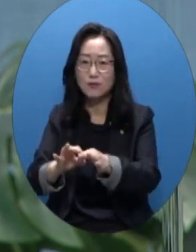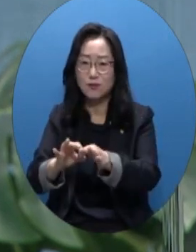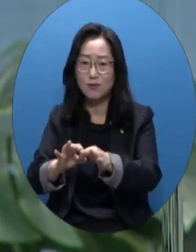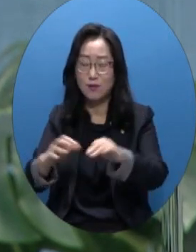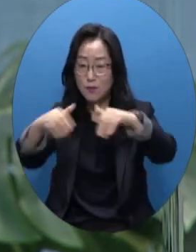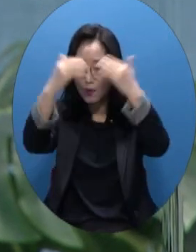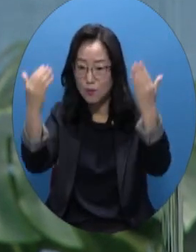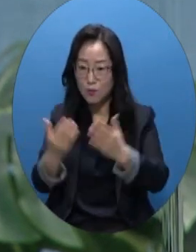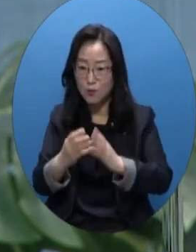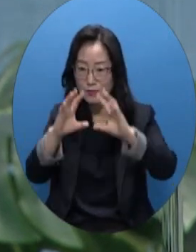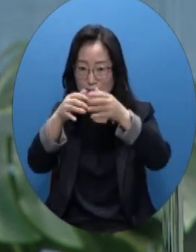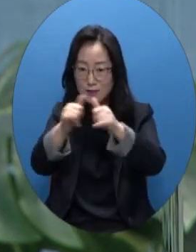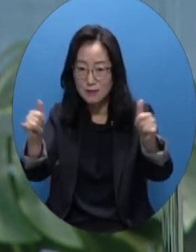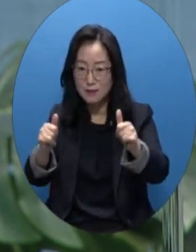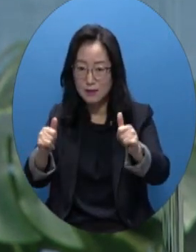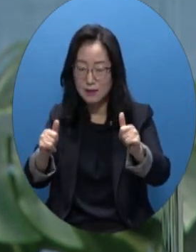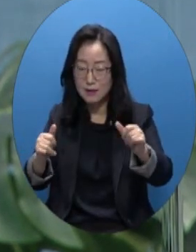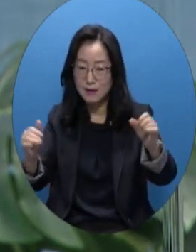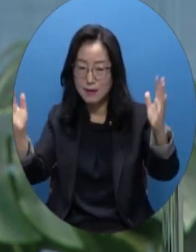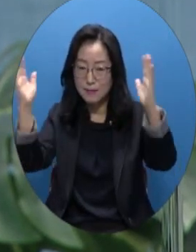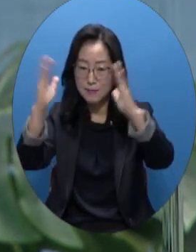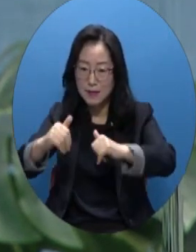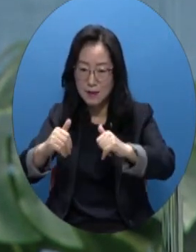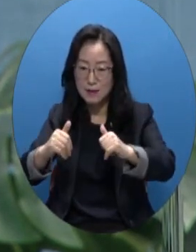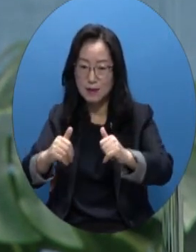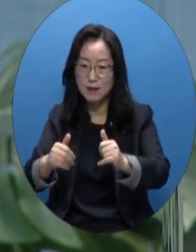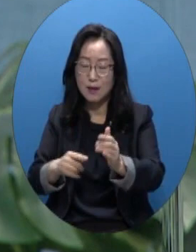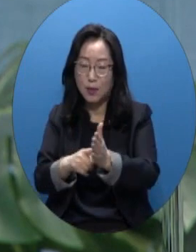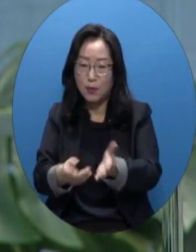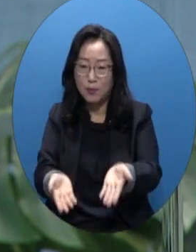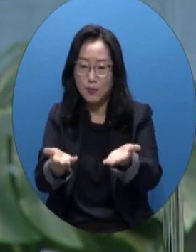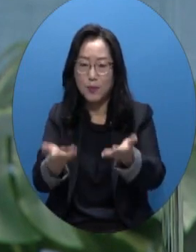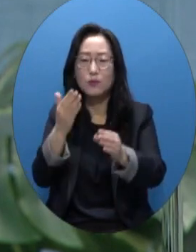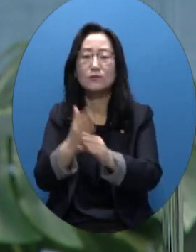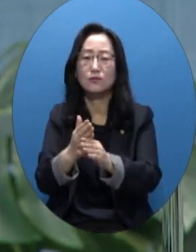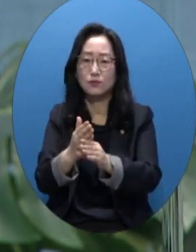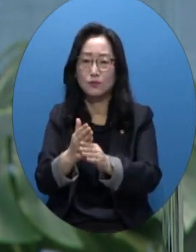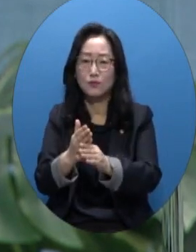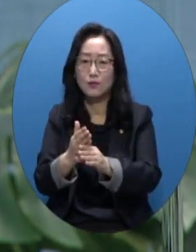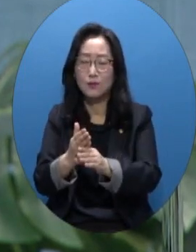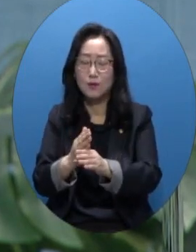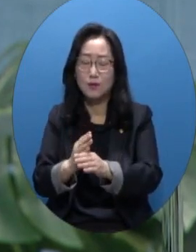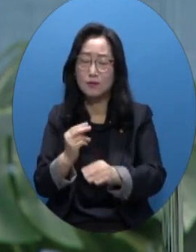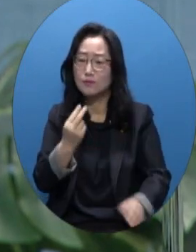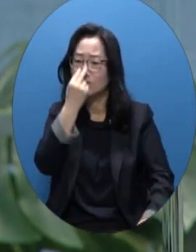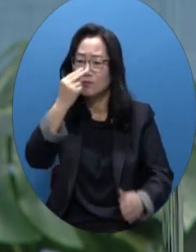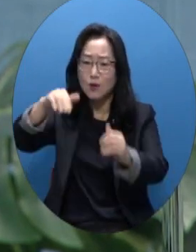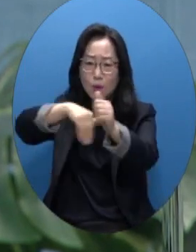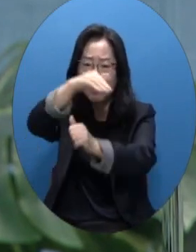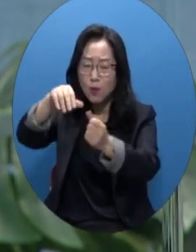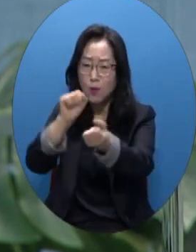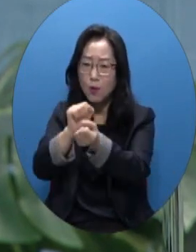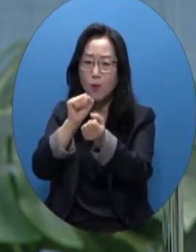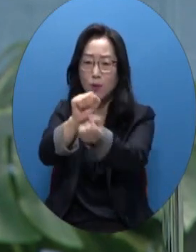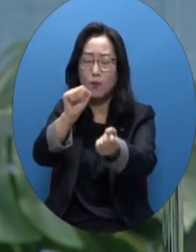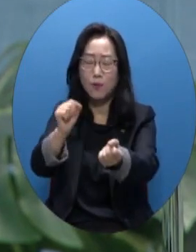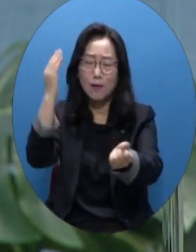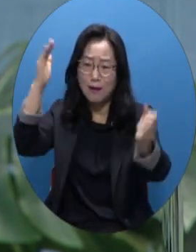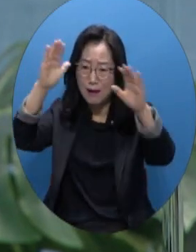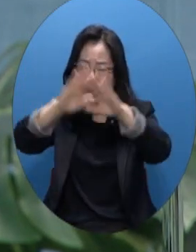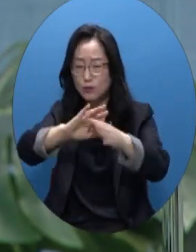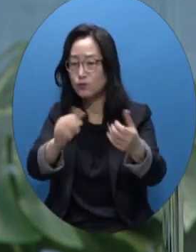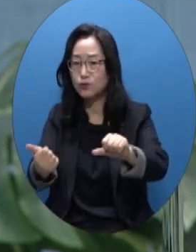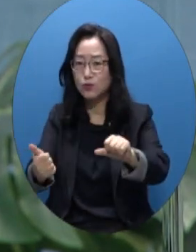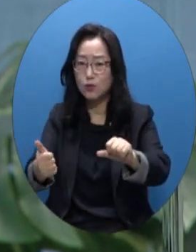온 일부를 파멸로 이끌어 가고 있는 것입니다 0 그 오염으로 하 들이 죽고 토지